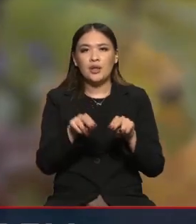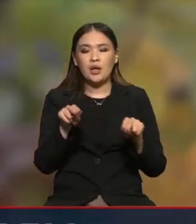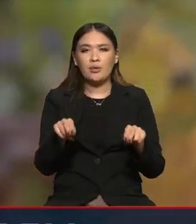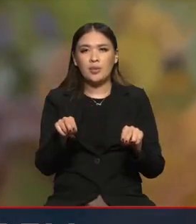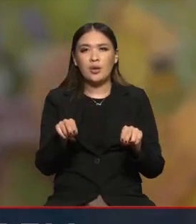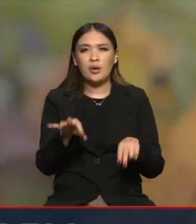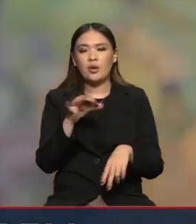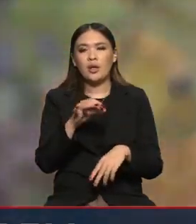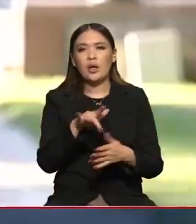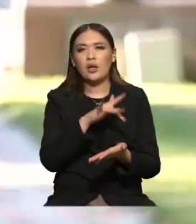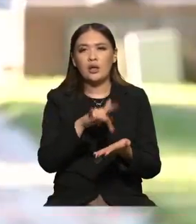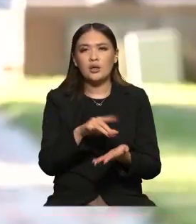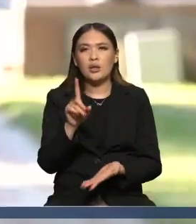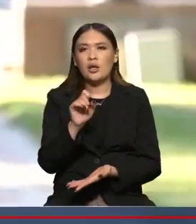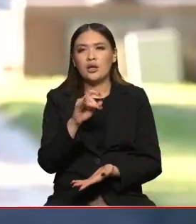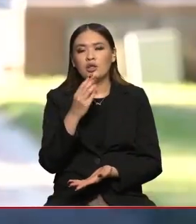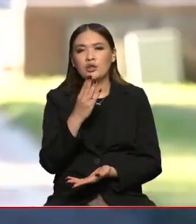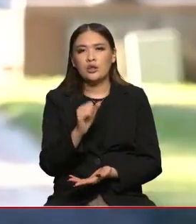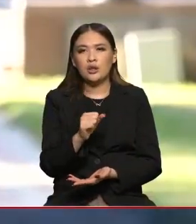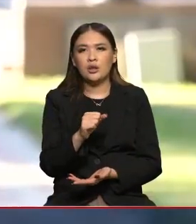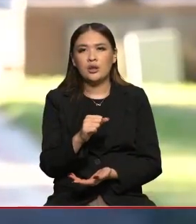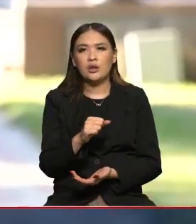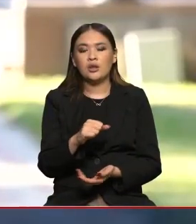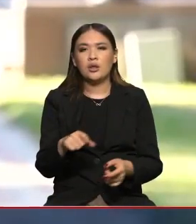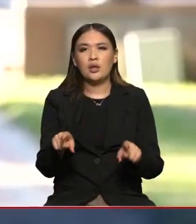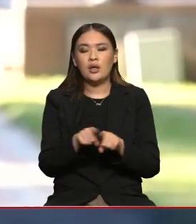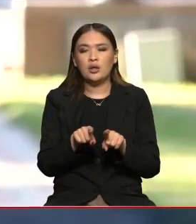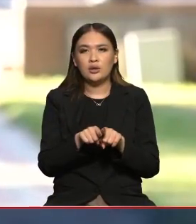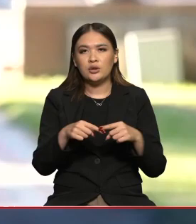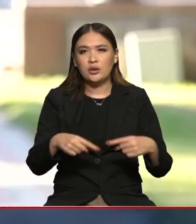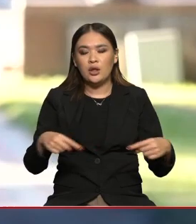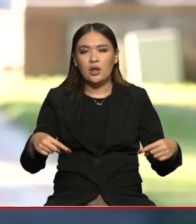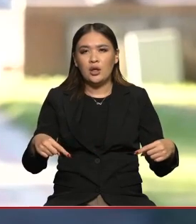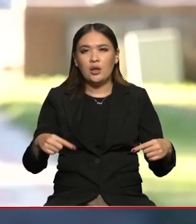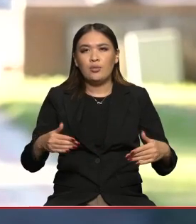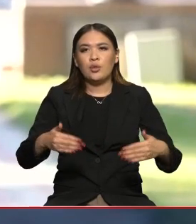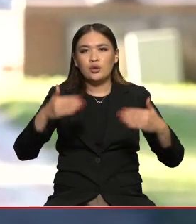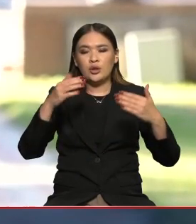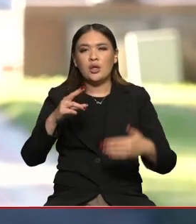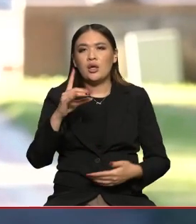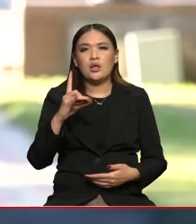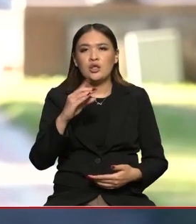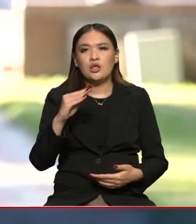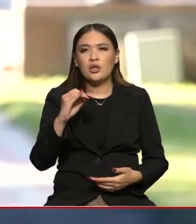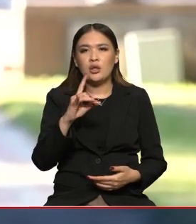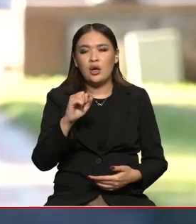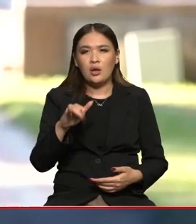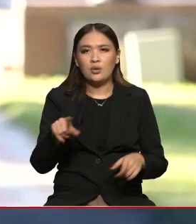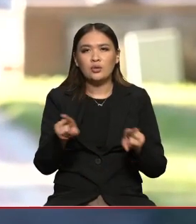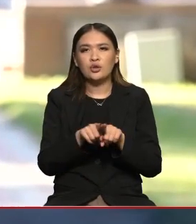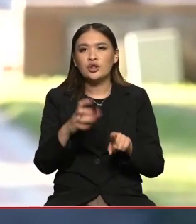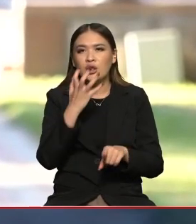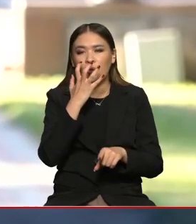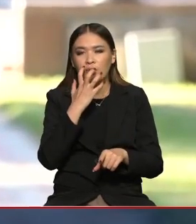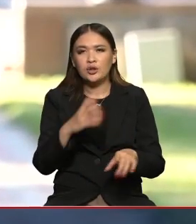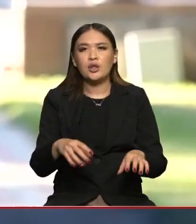Ойқала, Заречный, Болғары кенті зауыт кентіндегі бөгеттер және Қызылжар ауданындағы Тепличный,